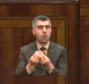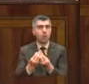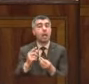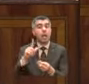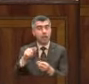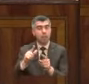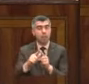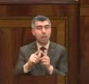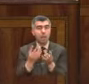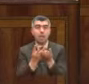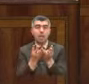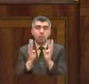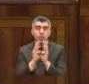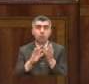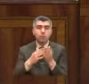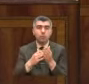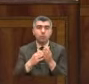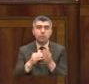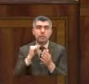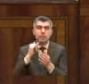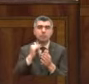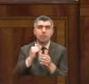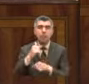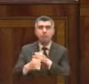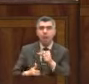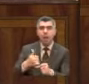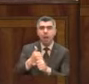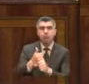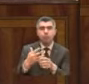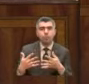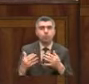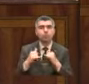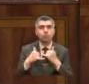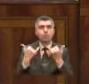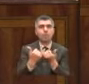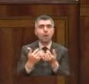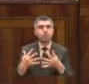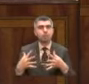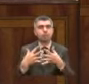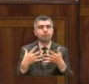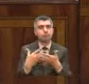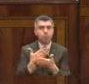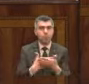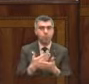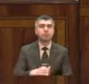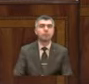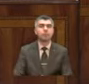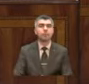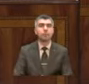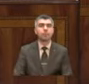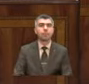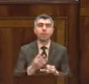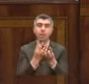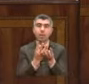التتبع، وكل سنة كتنعقد باش كنشوفوا نسبة التقدم. ترجمت هذه بعد هذه اللجنة ديال الحكامة، تم